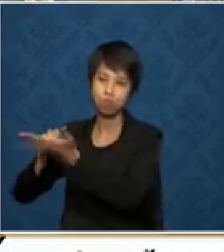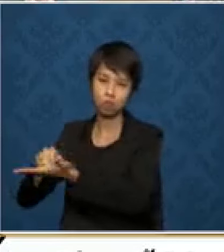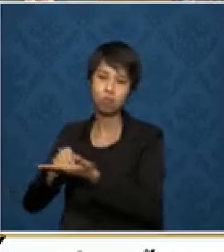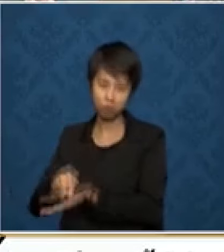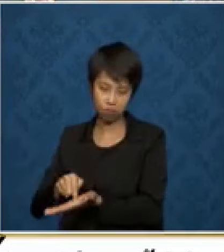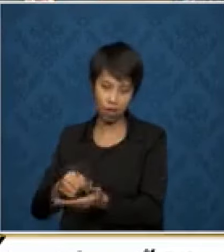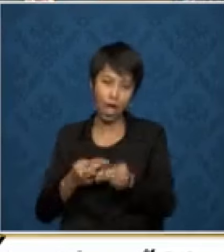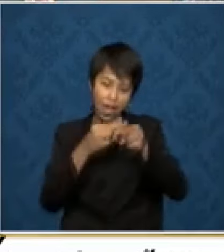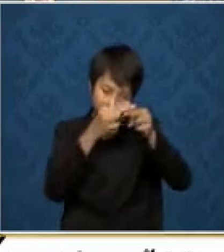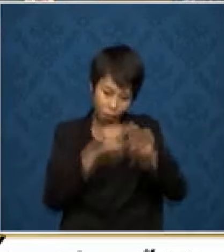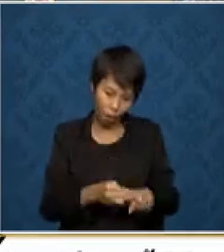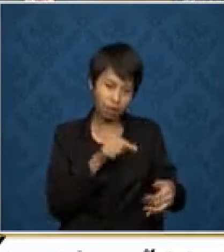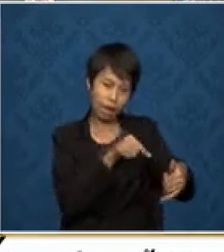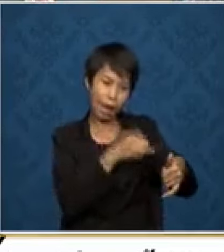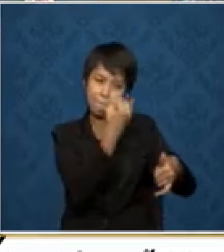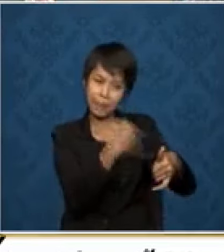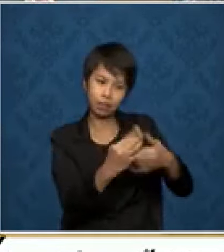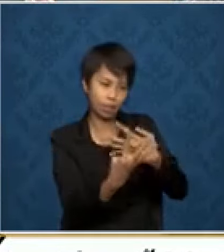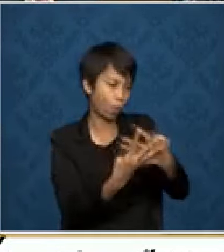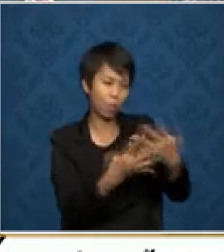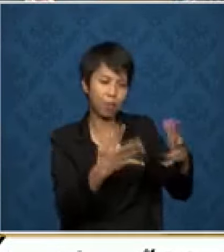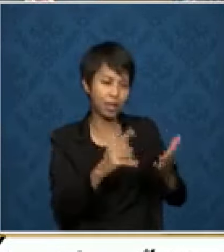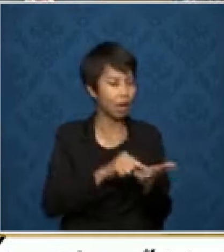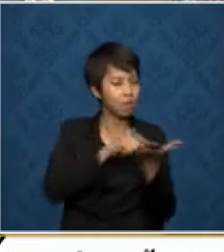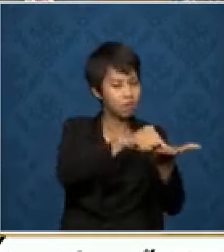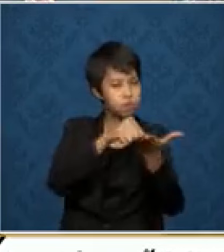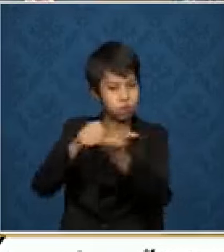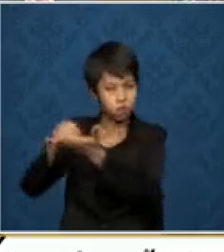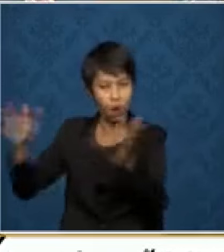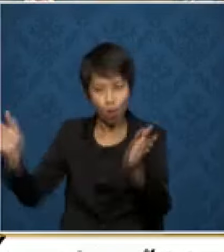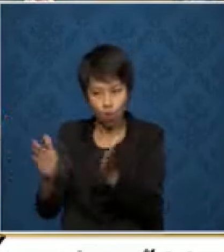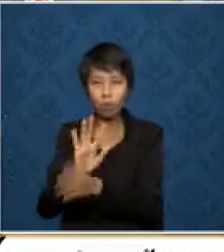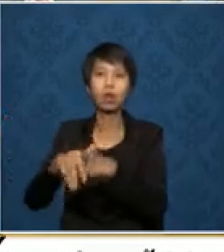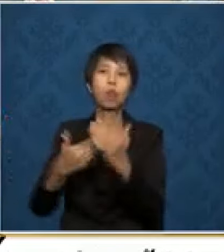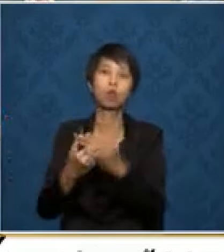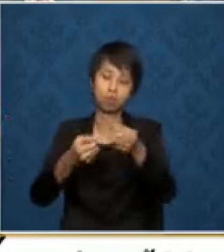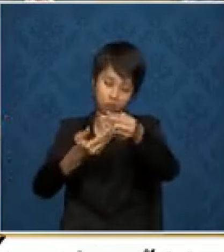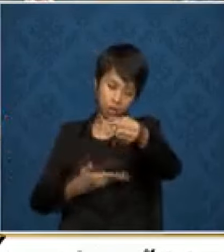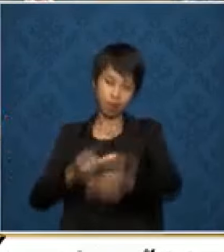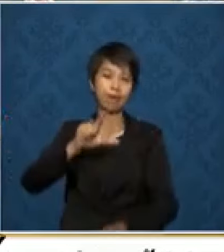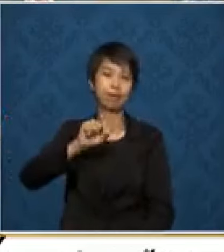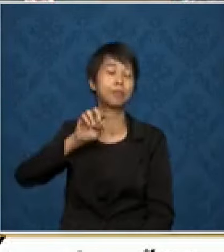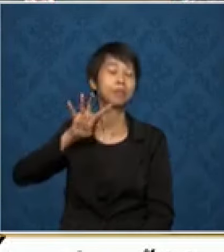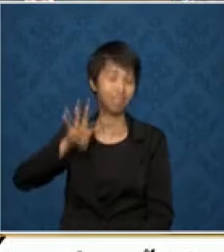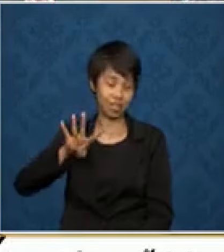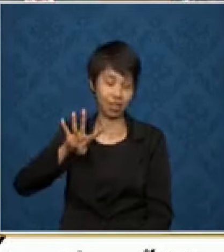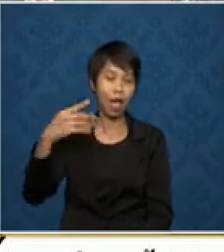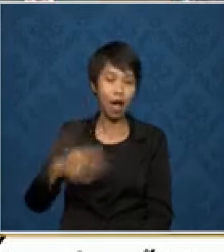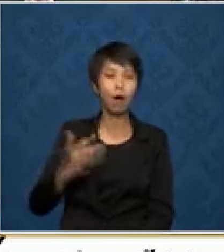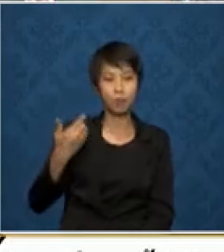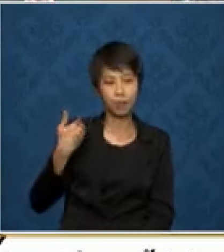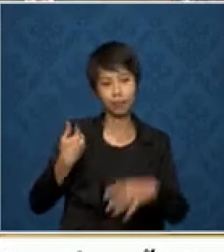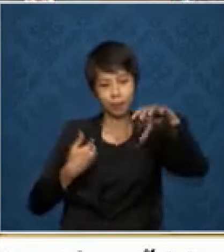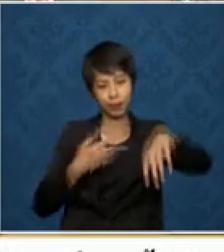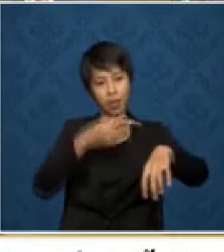เทวดารวมแล้ว 24เรื่องทั้งอยู่ที่ปปชผู้